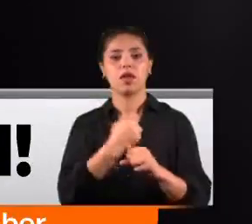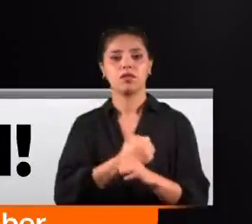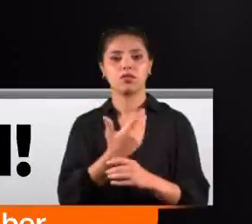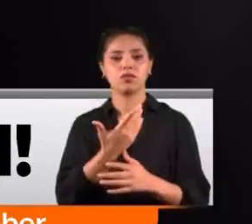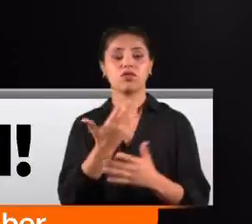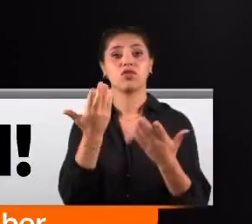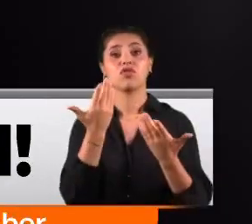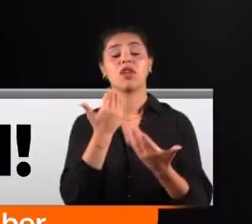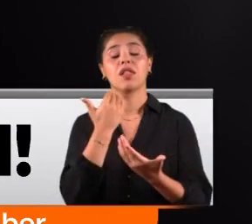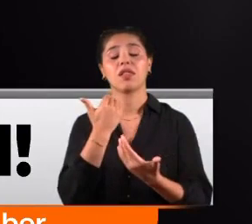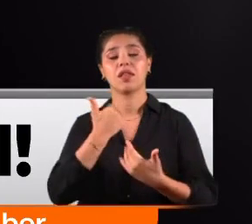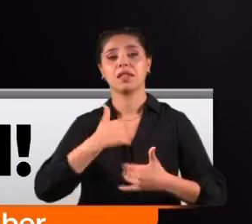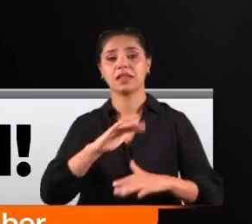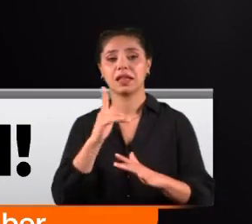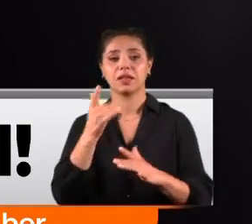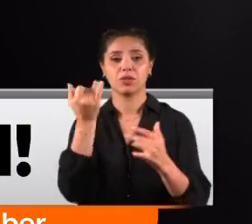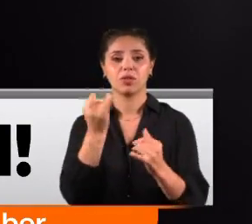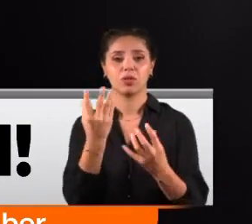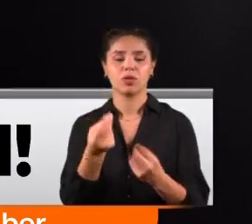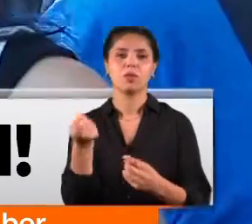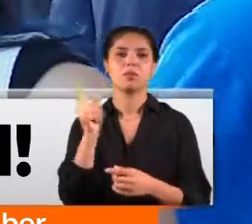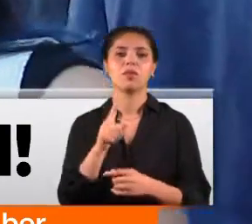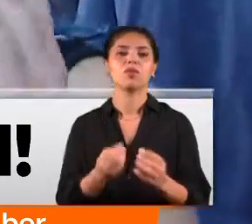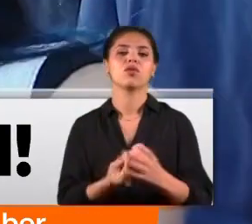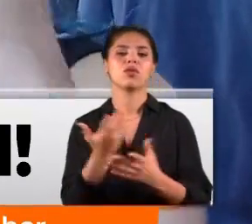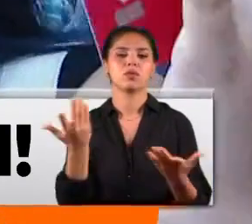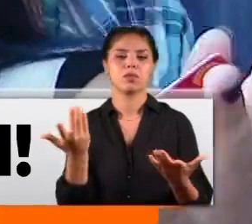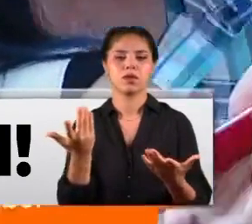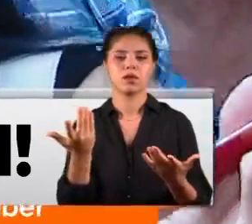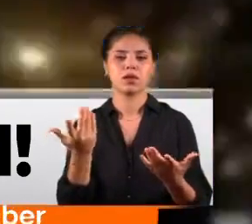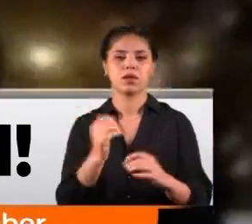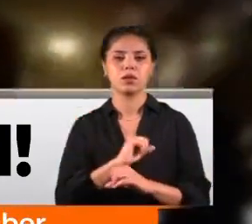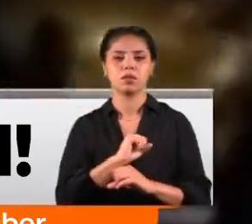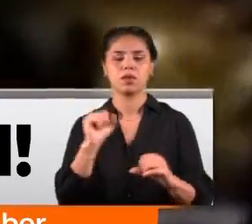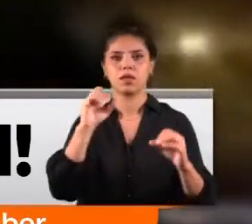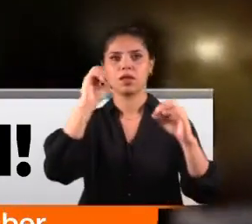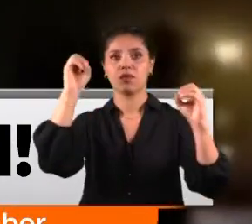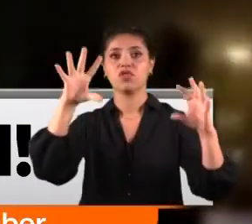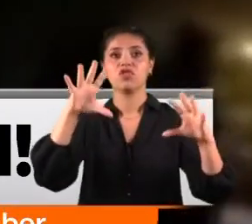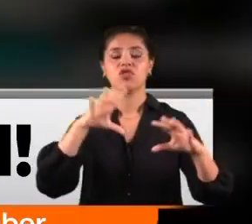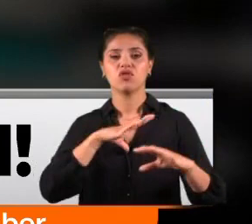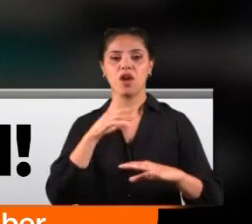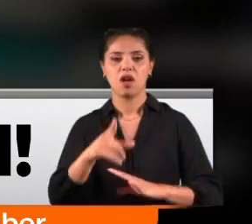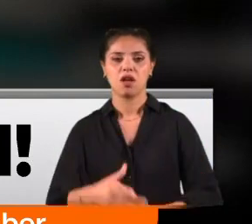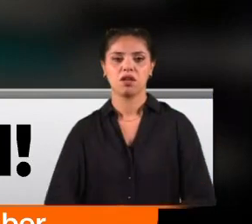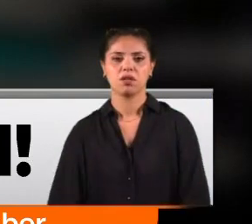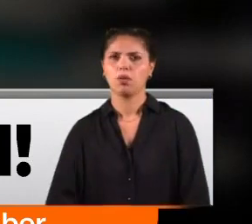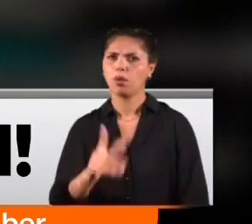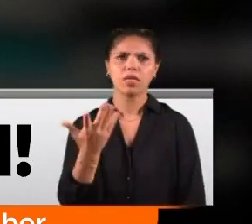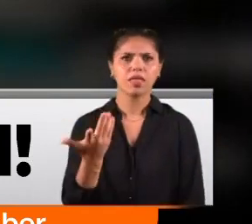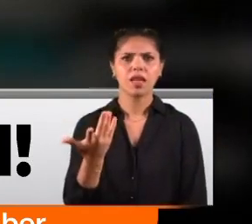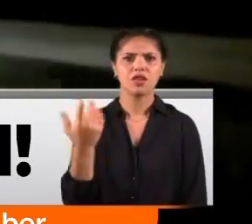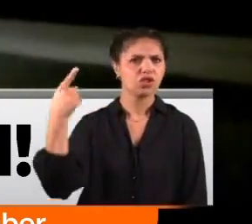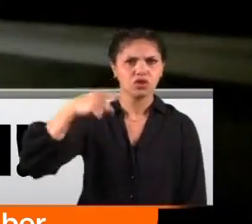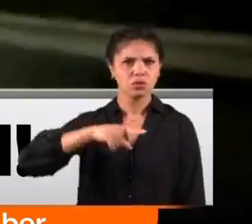inşallah değildir. Yani başımıza çok felaket geldi, bir de bu gelmesin. Bir anda bir ışık patlaması oldu. O taraf karanlık. O neydi ya?